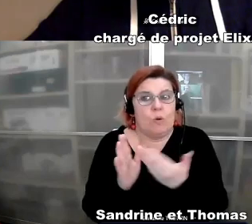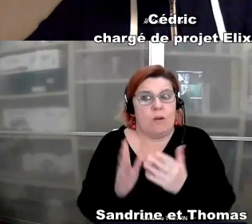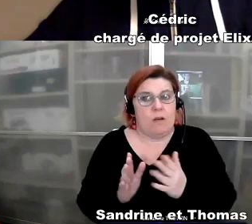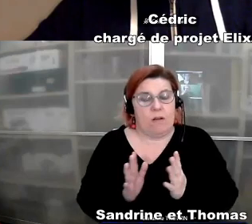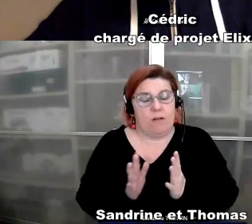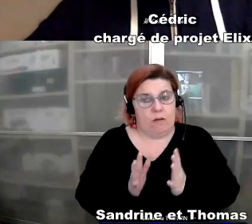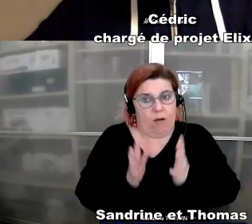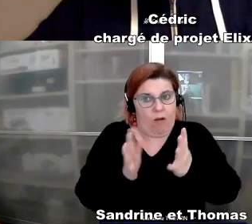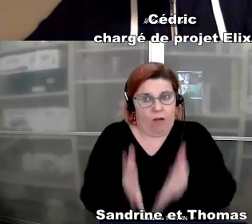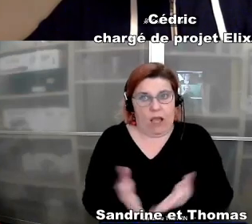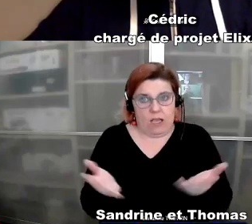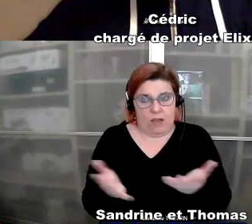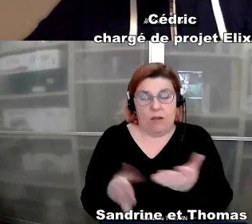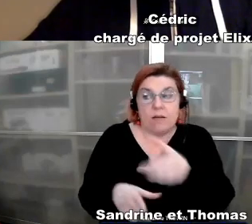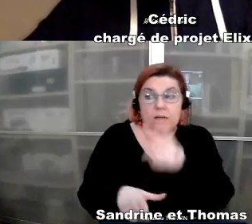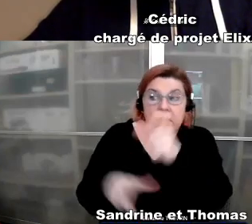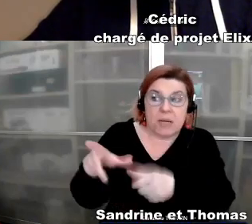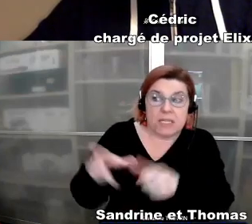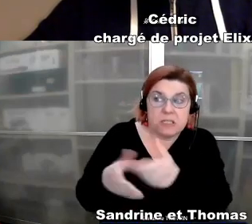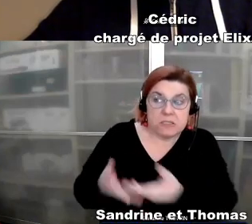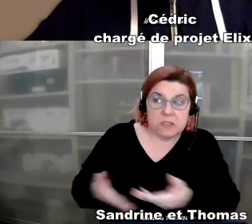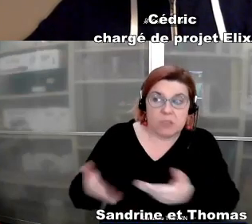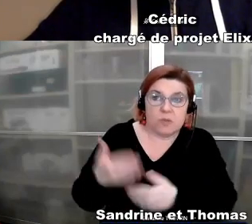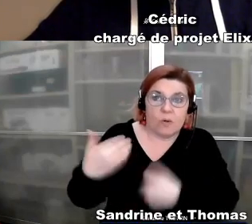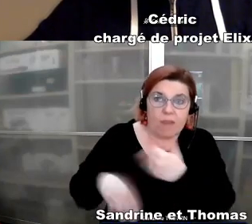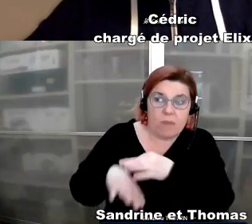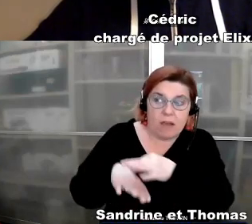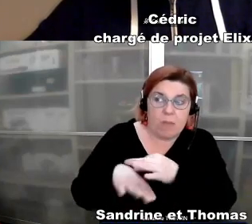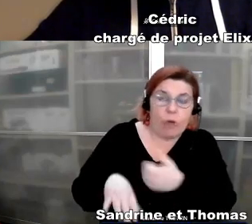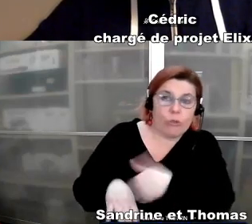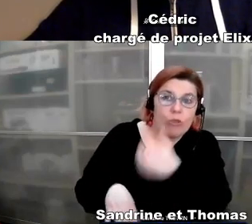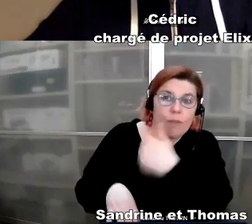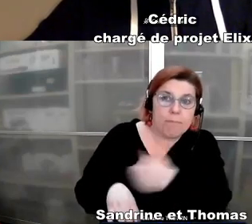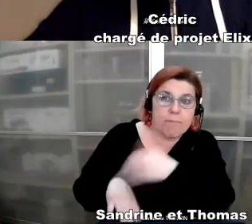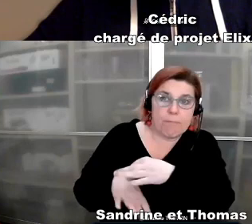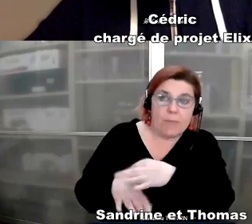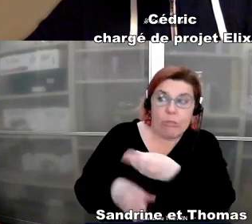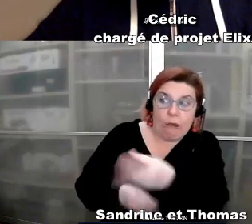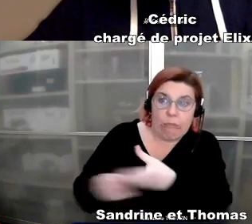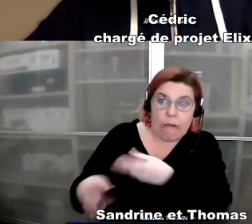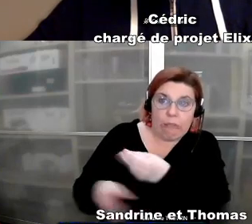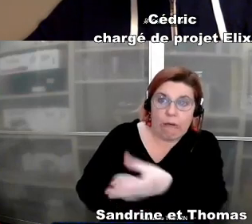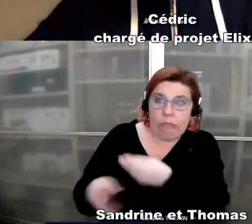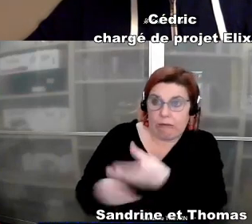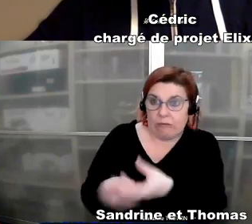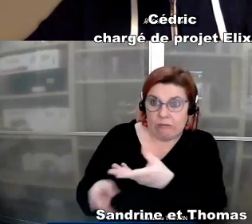l'autonomie les personnes qui sont en situation de handicap et puis leur donner en fait tous les moyens